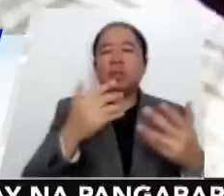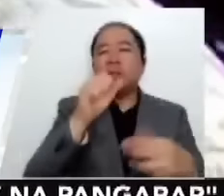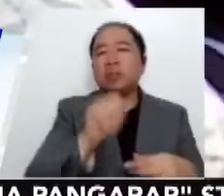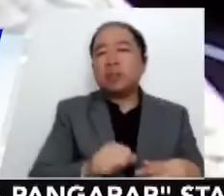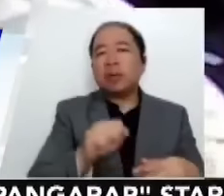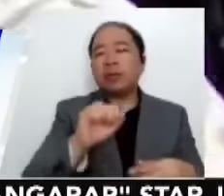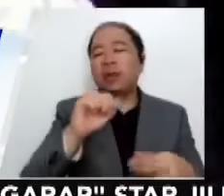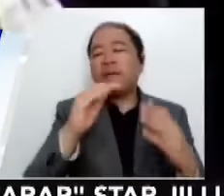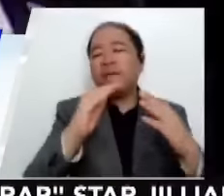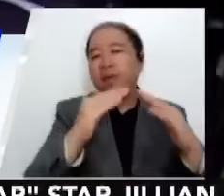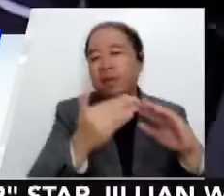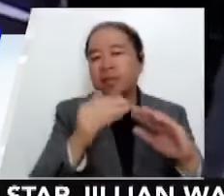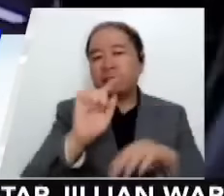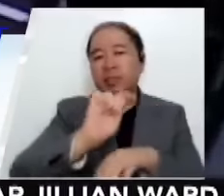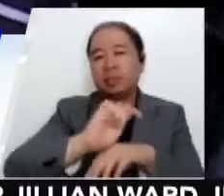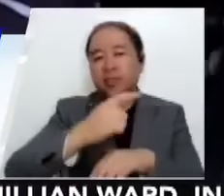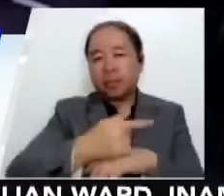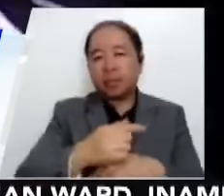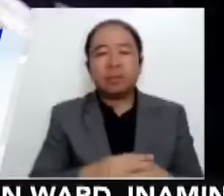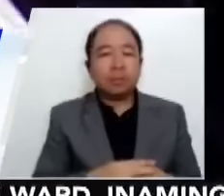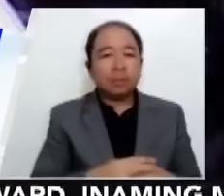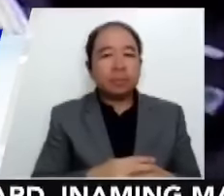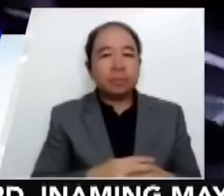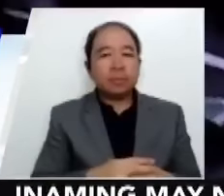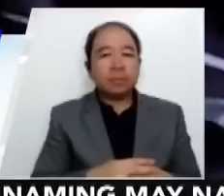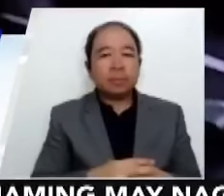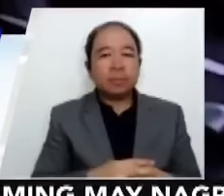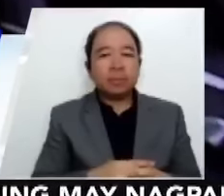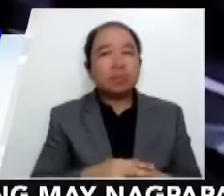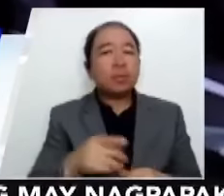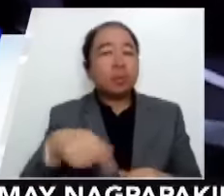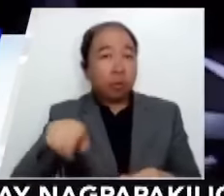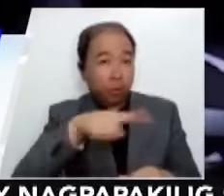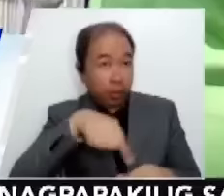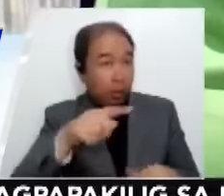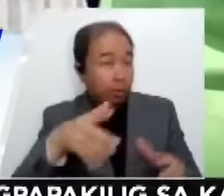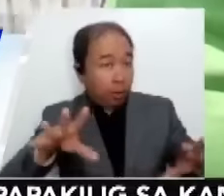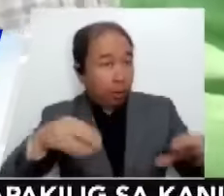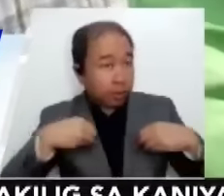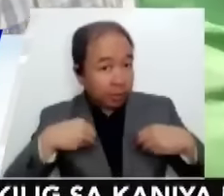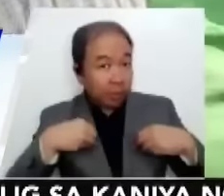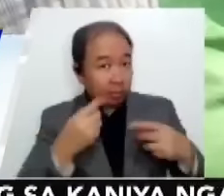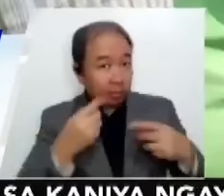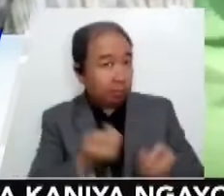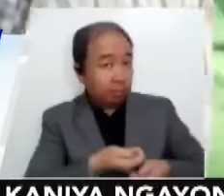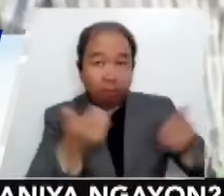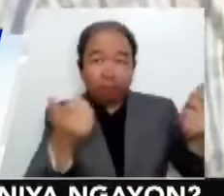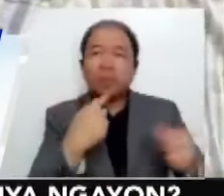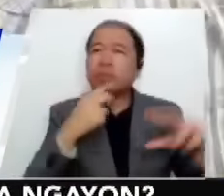to. Yan, mga kasama, papayag ba tayo? Hindi! May prangkisa!